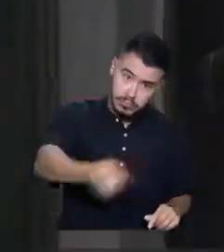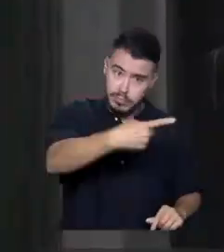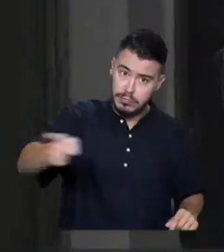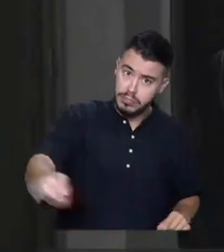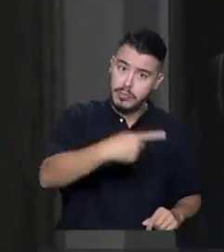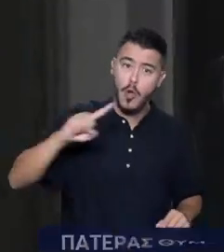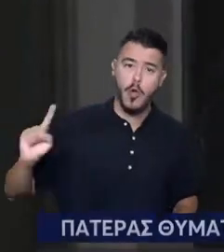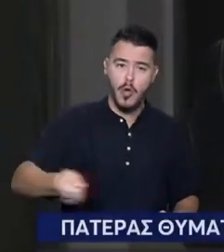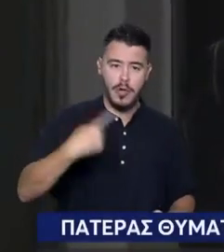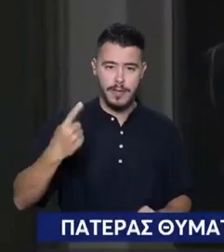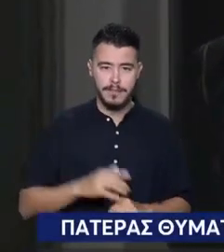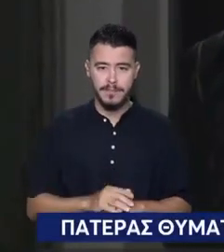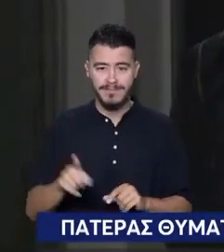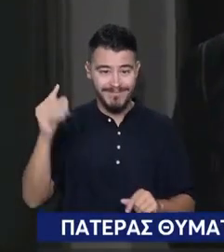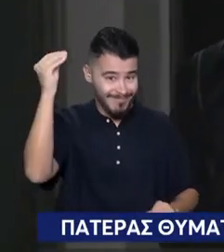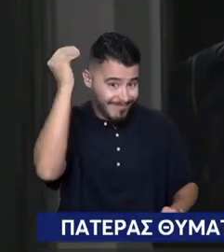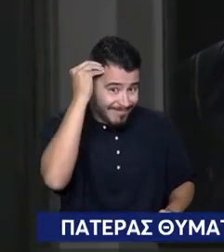τους.